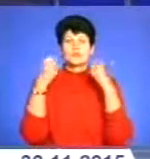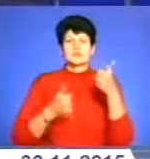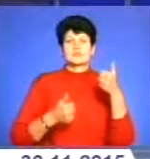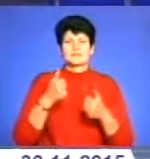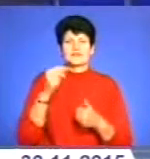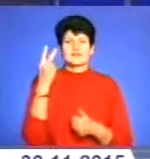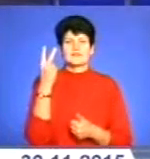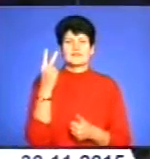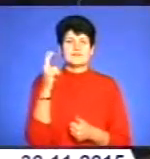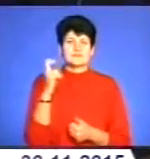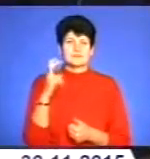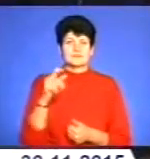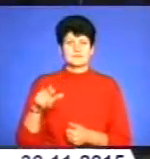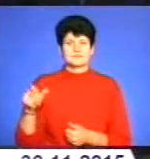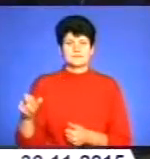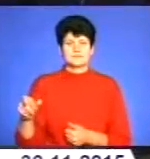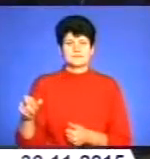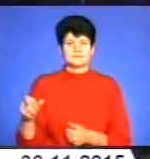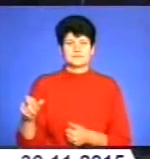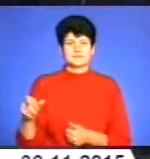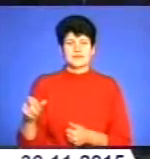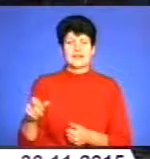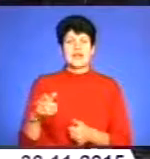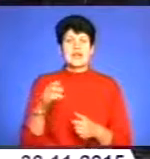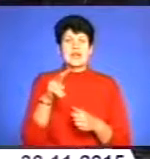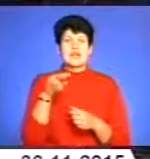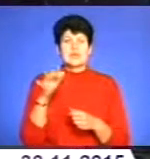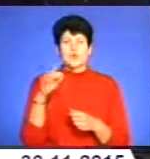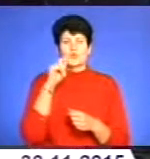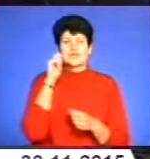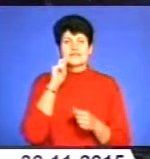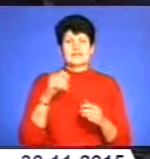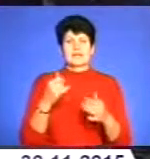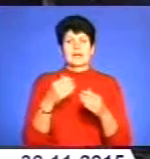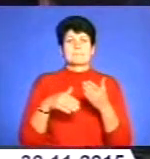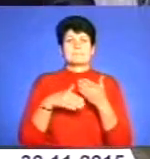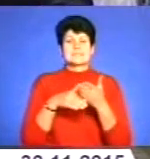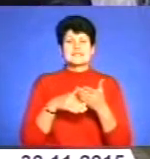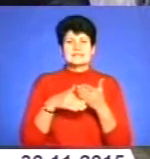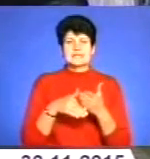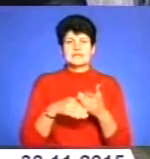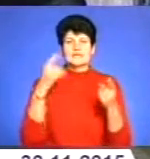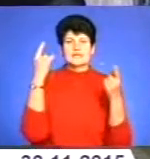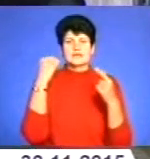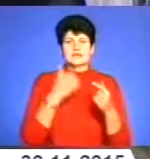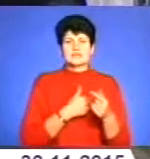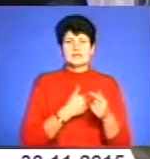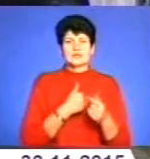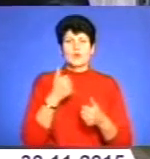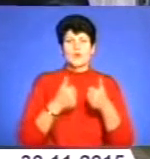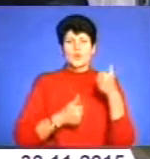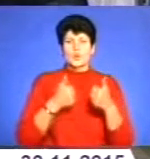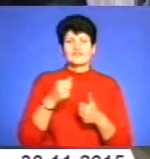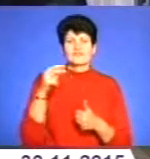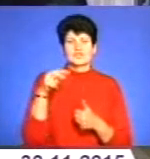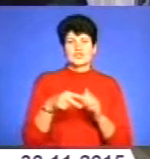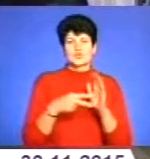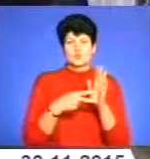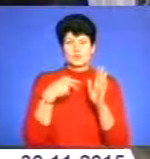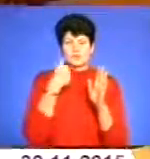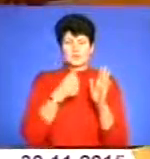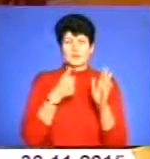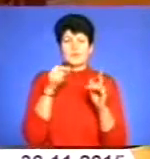осіб. Ліга українських меценатів, Міністерство освіти і науки – то ініціатори і організатори конкурсу з 2007-го.